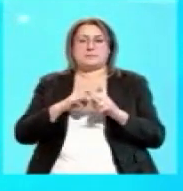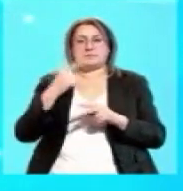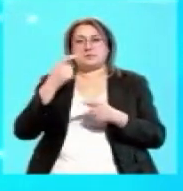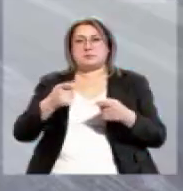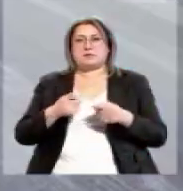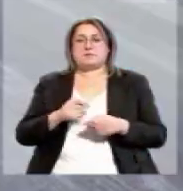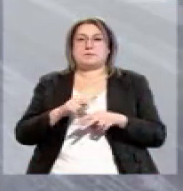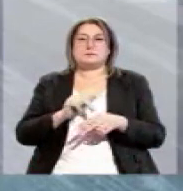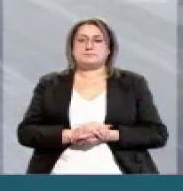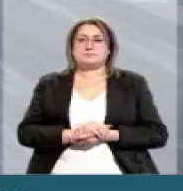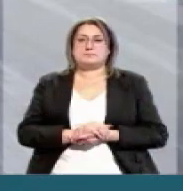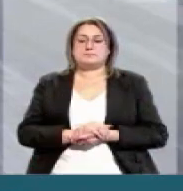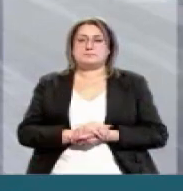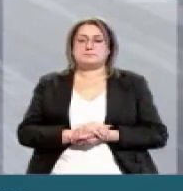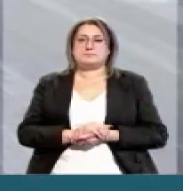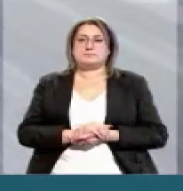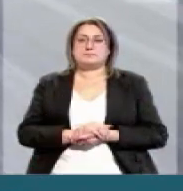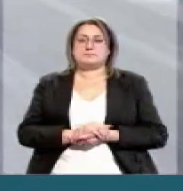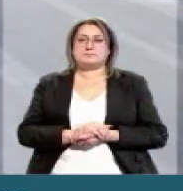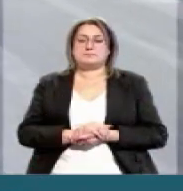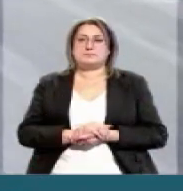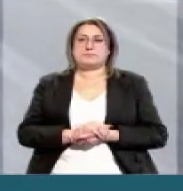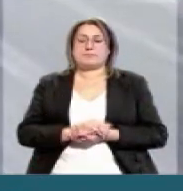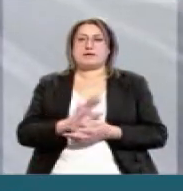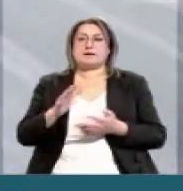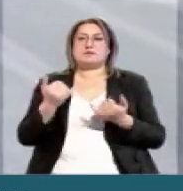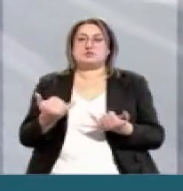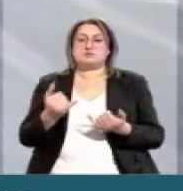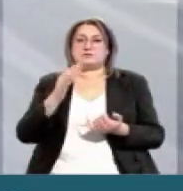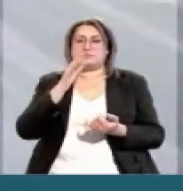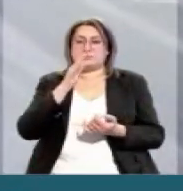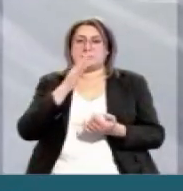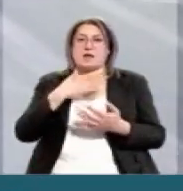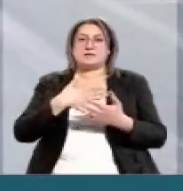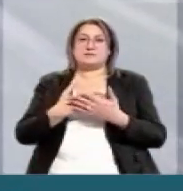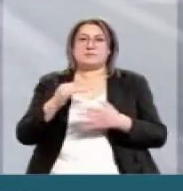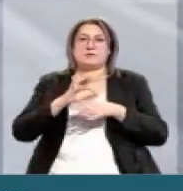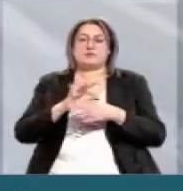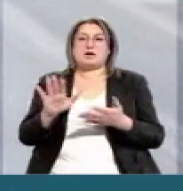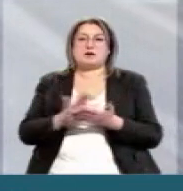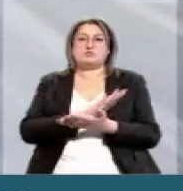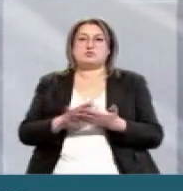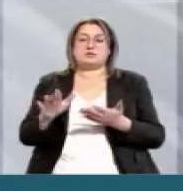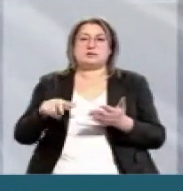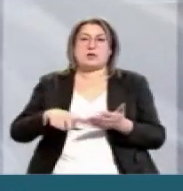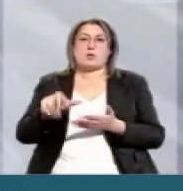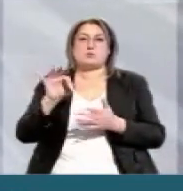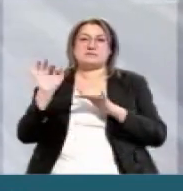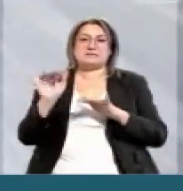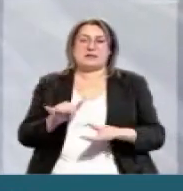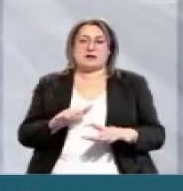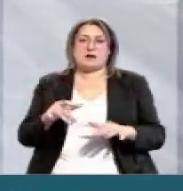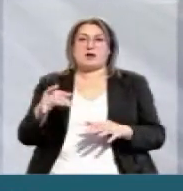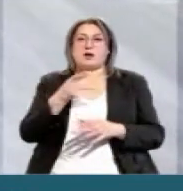хабарлады. Қазір облыстық республикалық маңызы бар тас жолдарды қардан тазалау жұмыстары белсенді жүргізіліп жатыр.